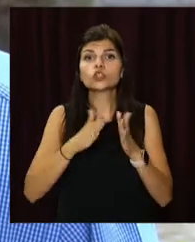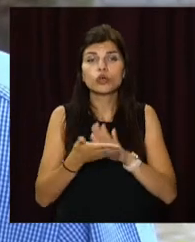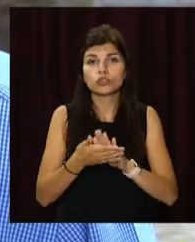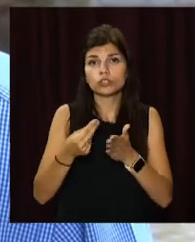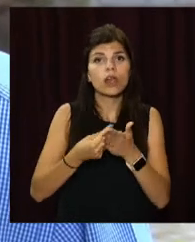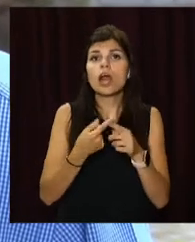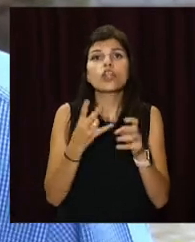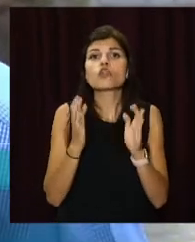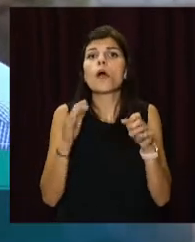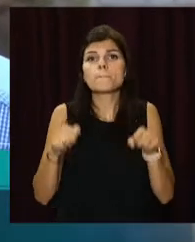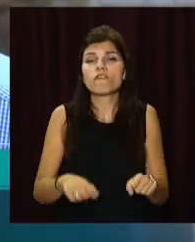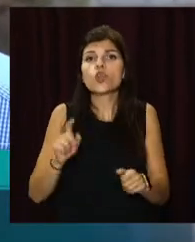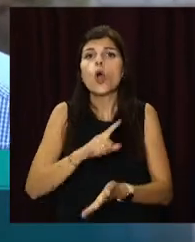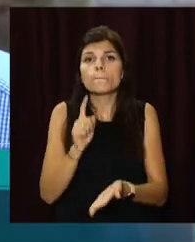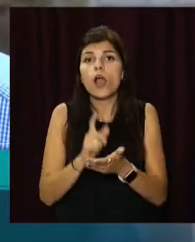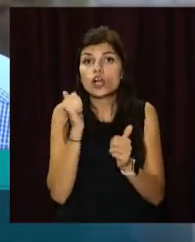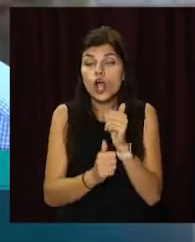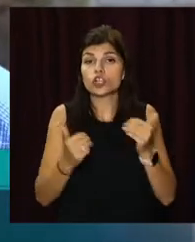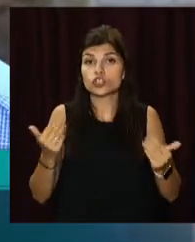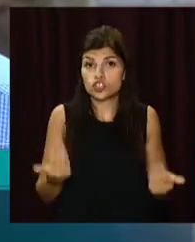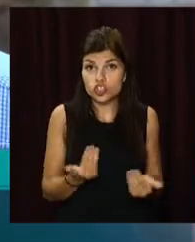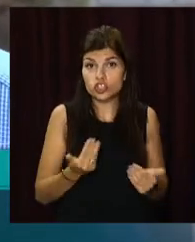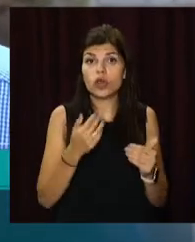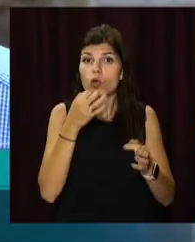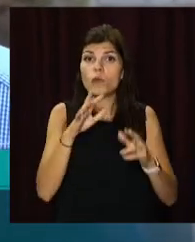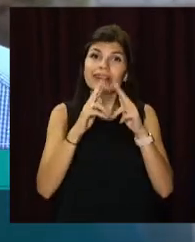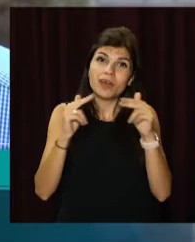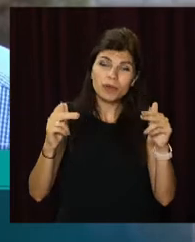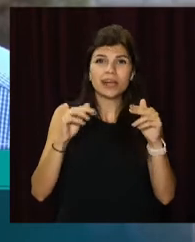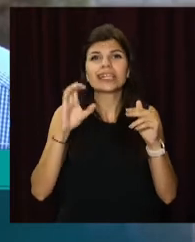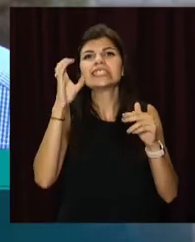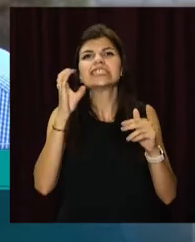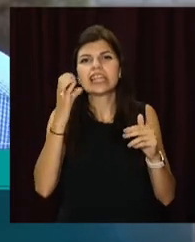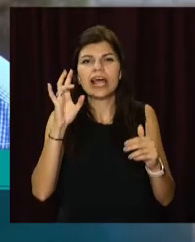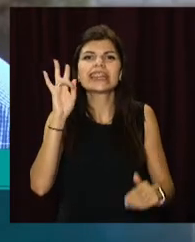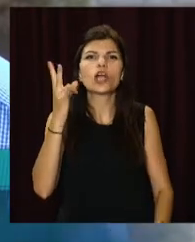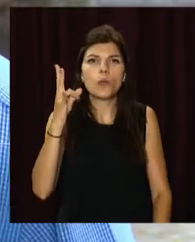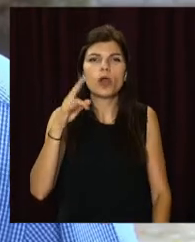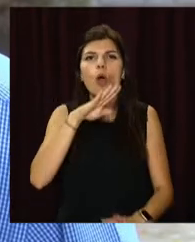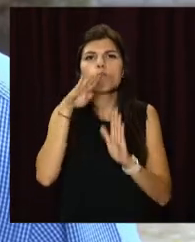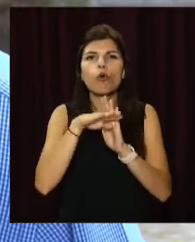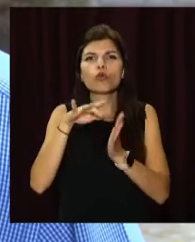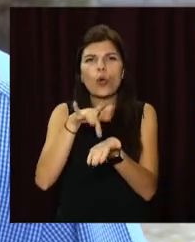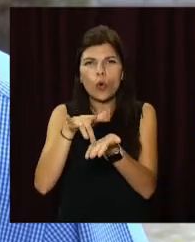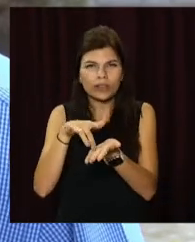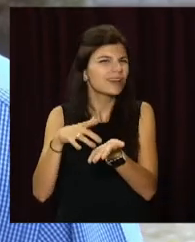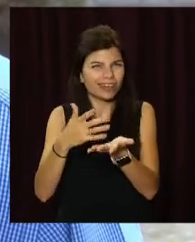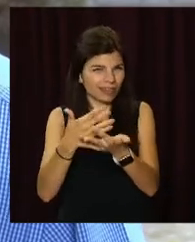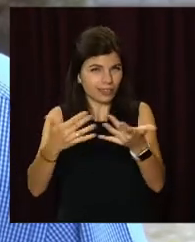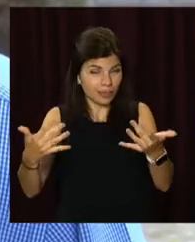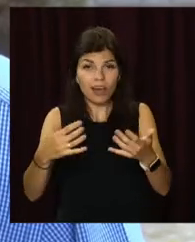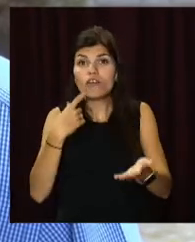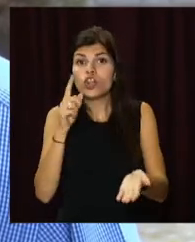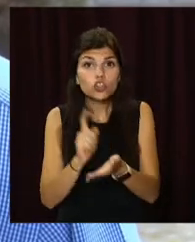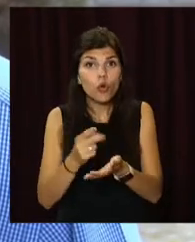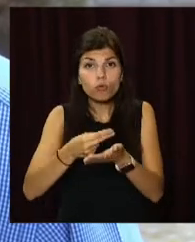а и обязанность человека. Каждый житель любой громады, Днепра, там, Синельникова, Никополя, Подгороднего, кого угодно, он обязан иметь